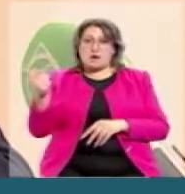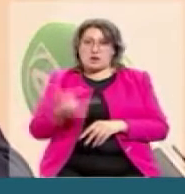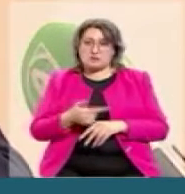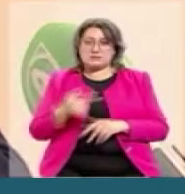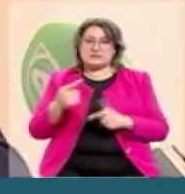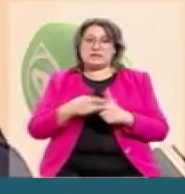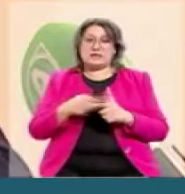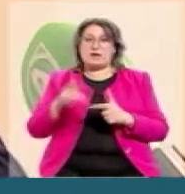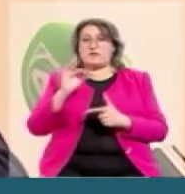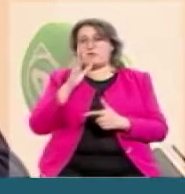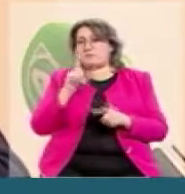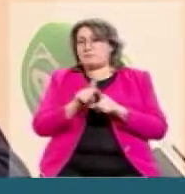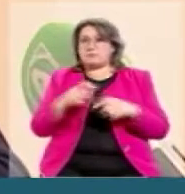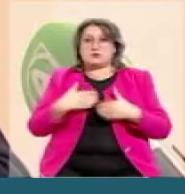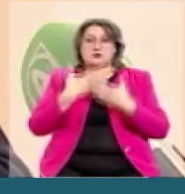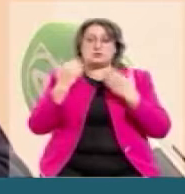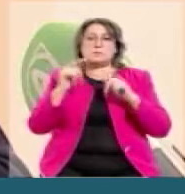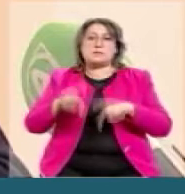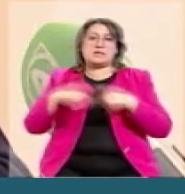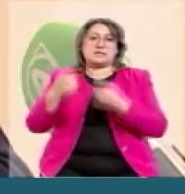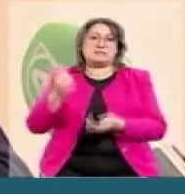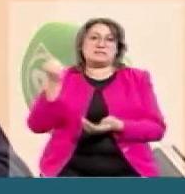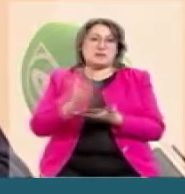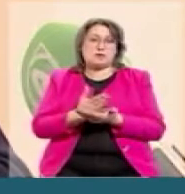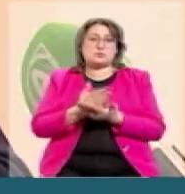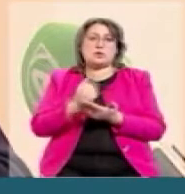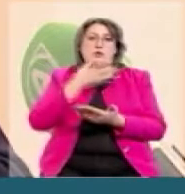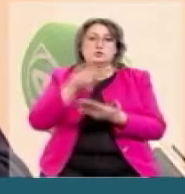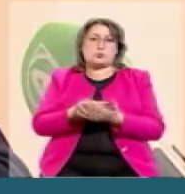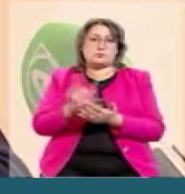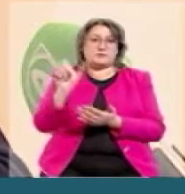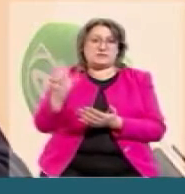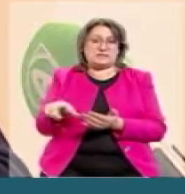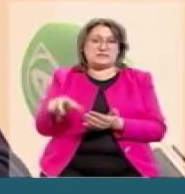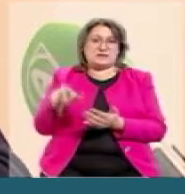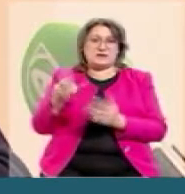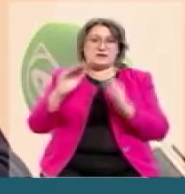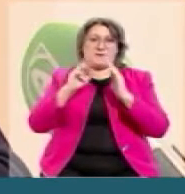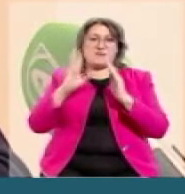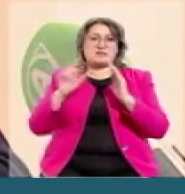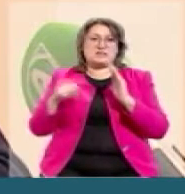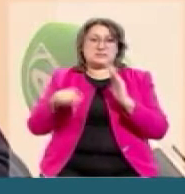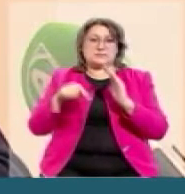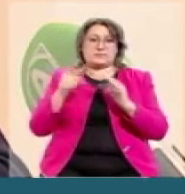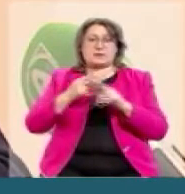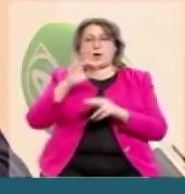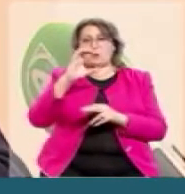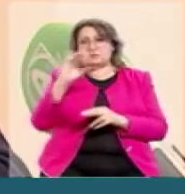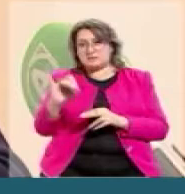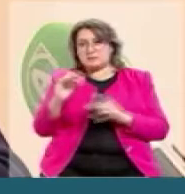после года гарантии или во время, ничего страшного, передавать их сразу собственникам. Собственники должны быть, я думаю, это должны быть